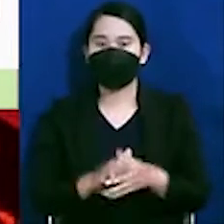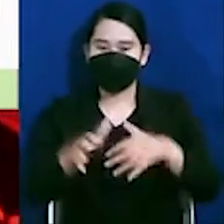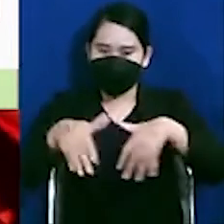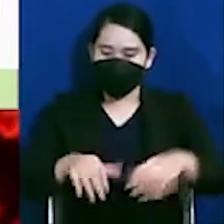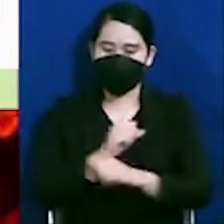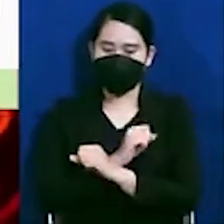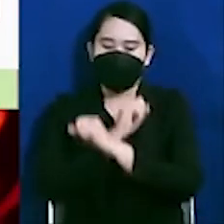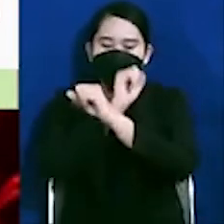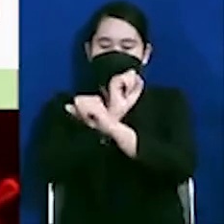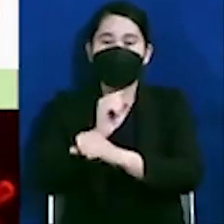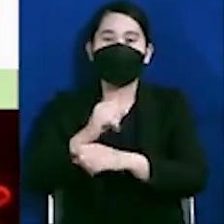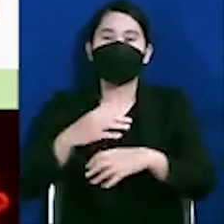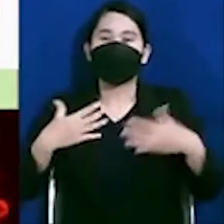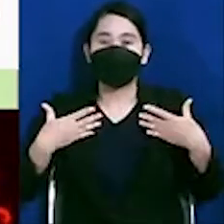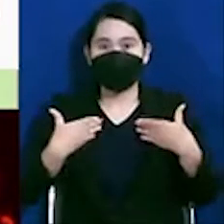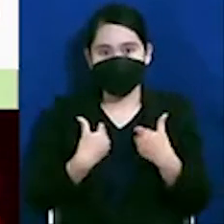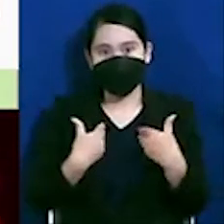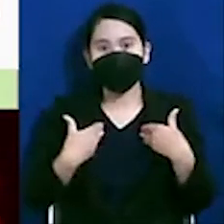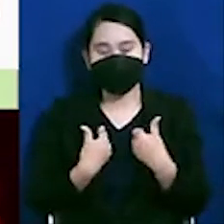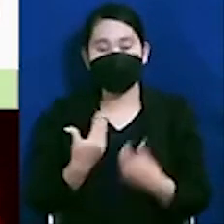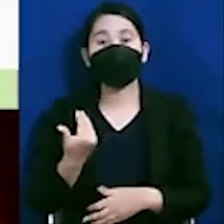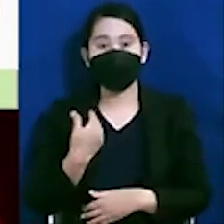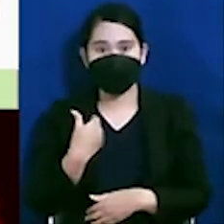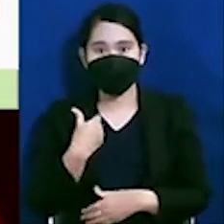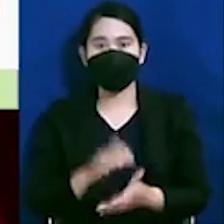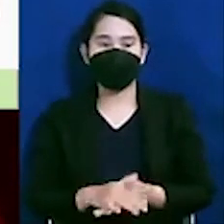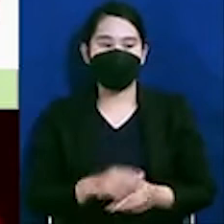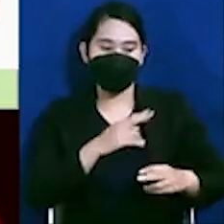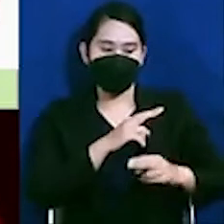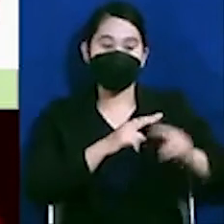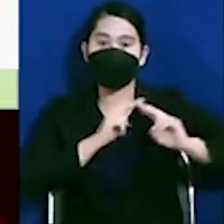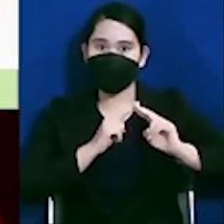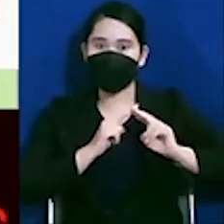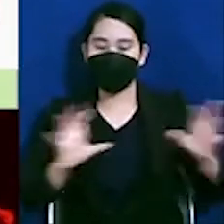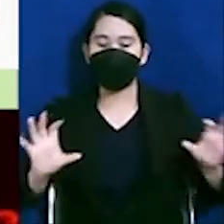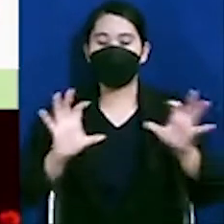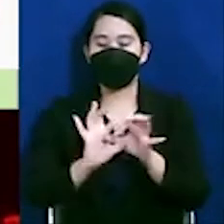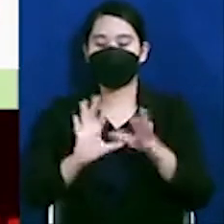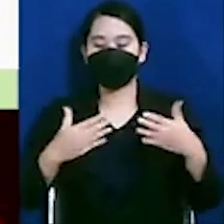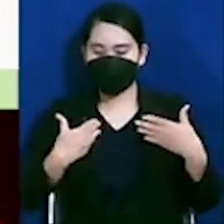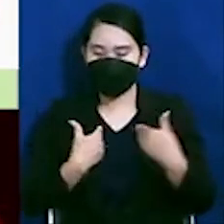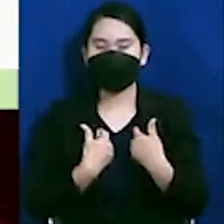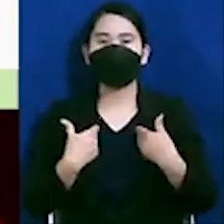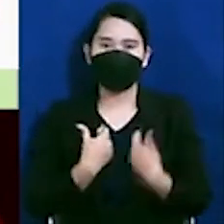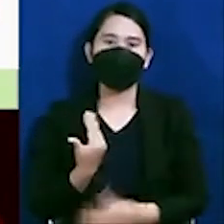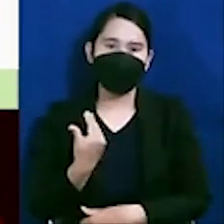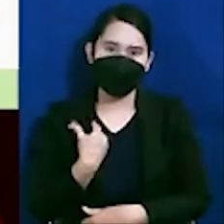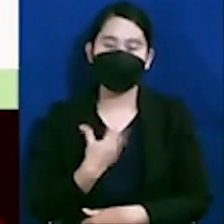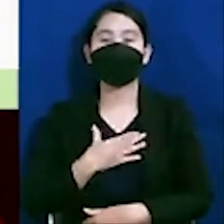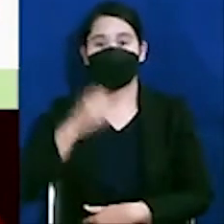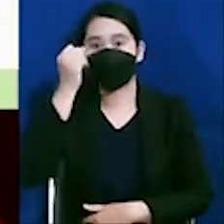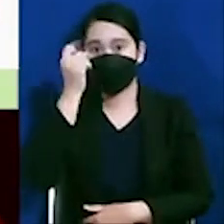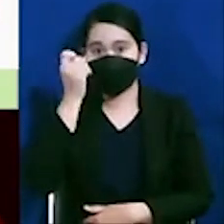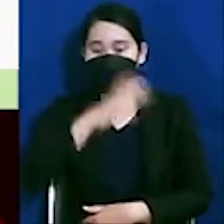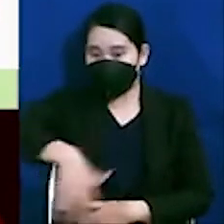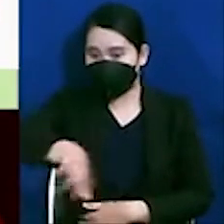ปีนึงเหนื่อยแล้วนะครับภาคเอกชนเองเจอล็อคดาวก็คงเหนื่อยนะครับแต่ทุกคนตอนนี้ผมคิดว่าเราจะต้อง